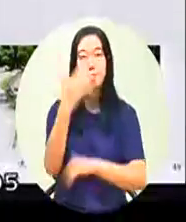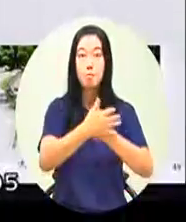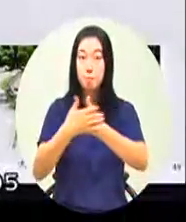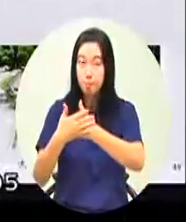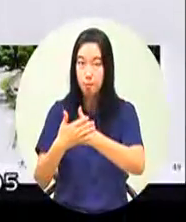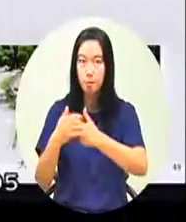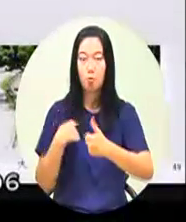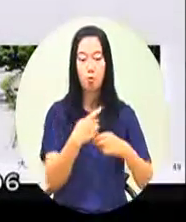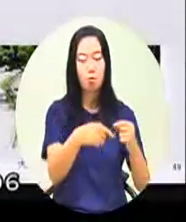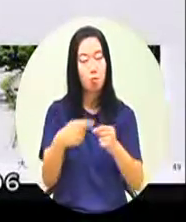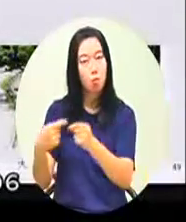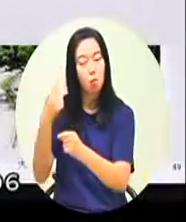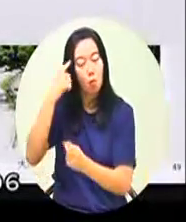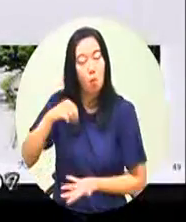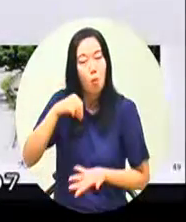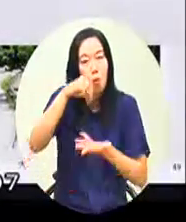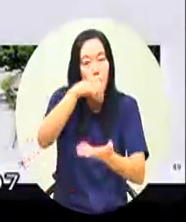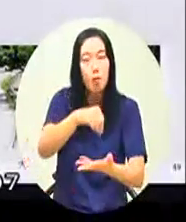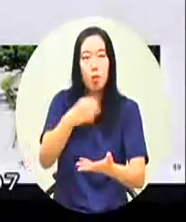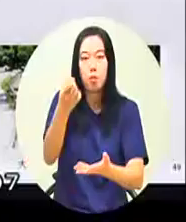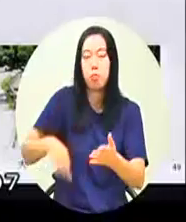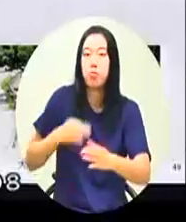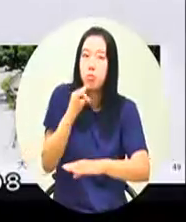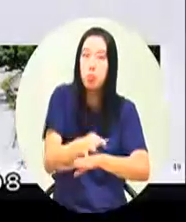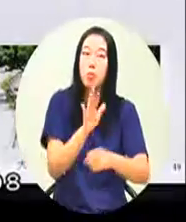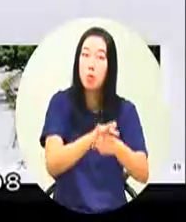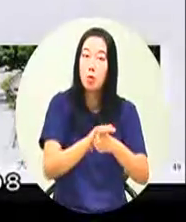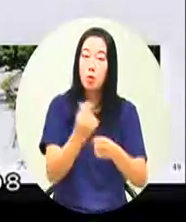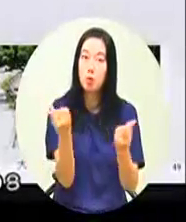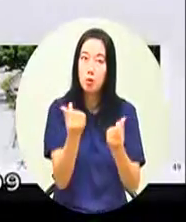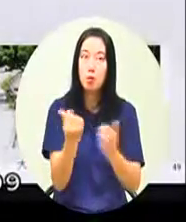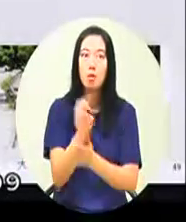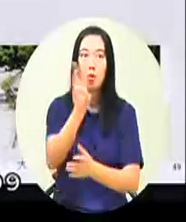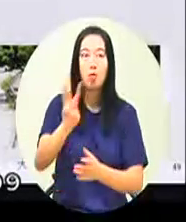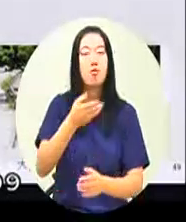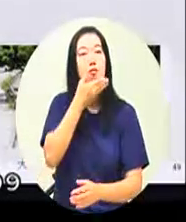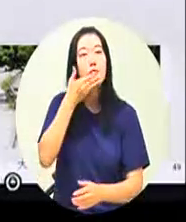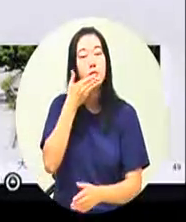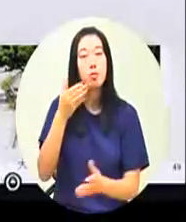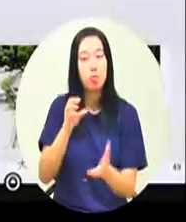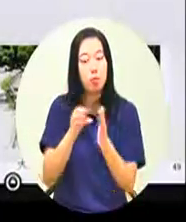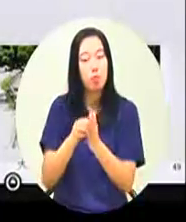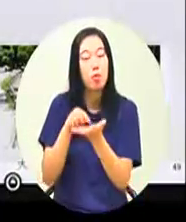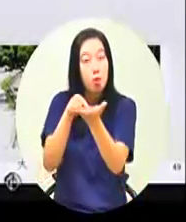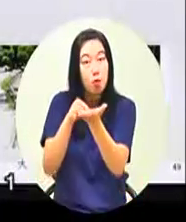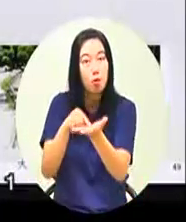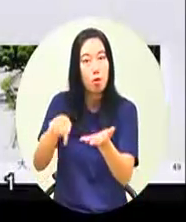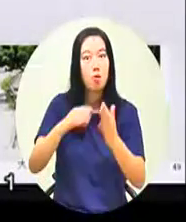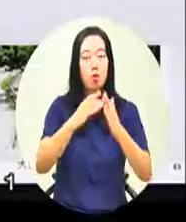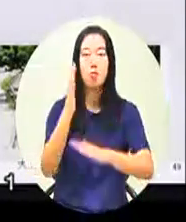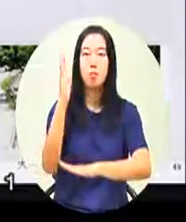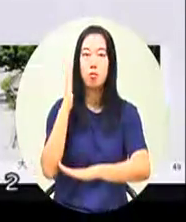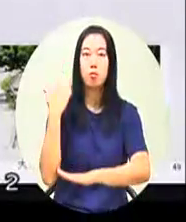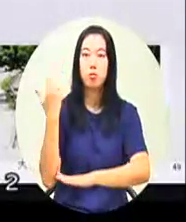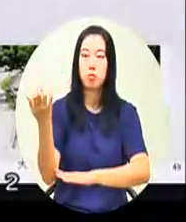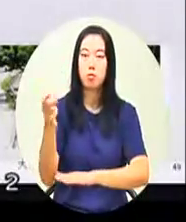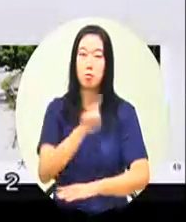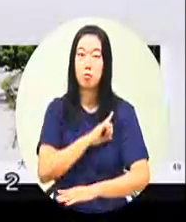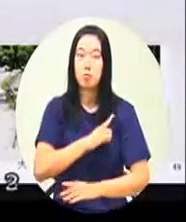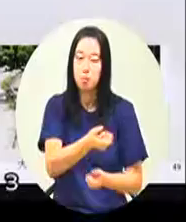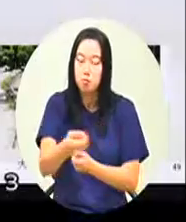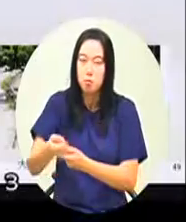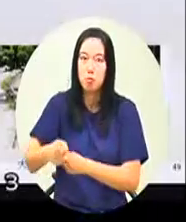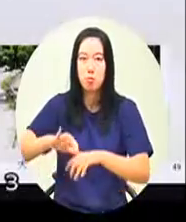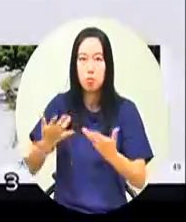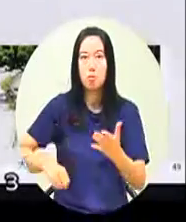在每年度都会提报一些经费向水保局这边争取。那市府这边筹的经费大约是